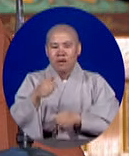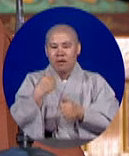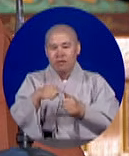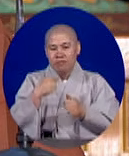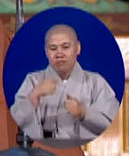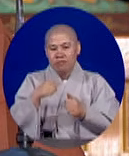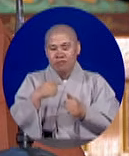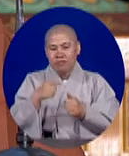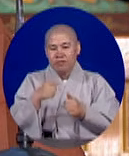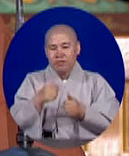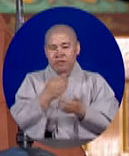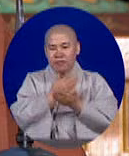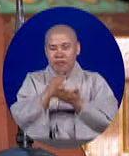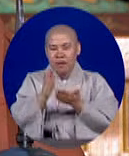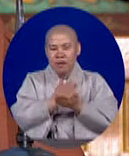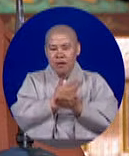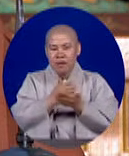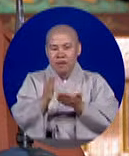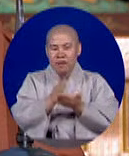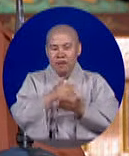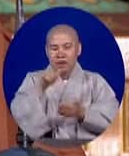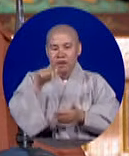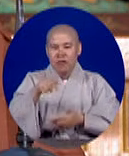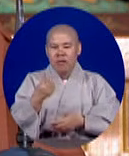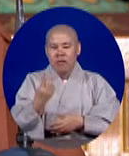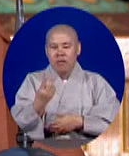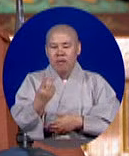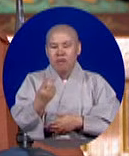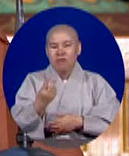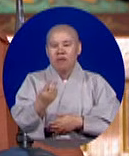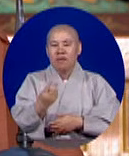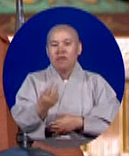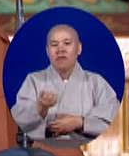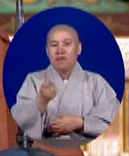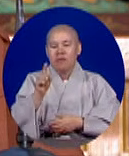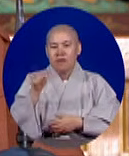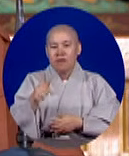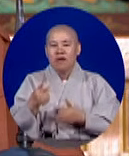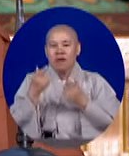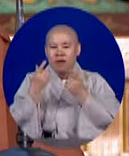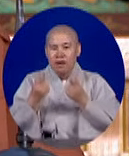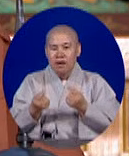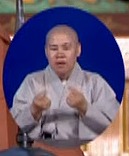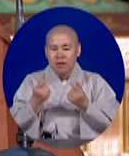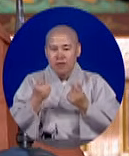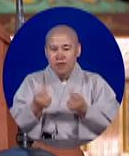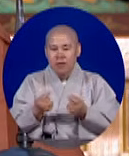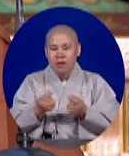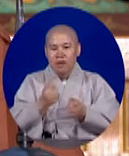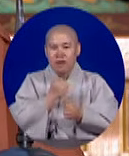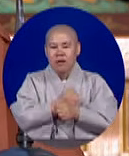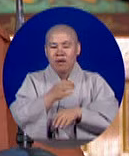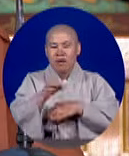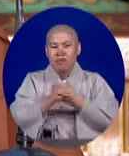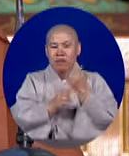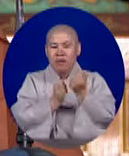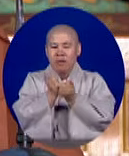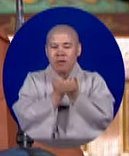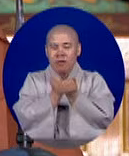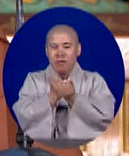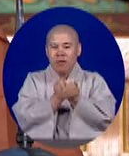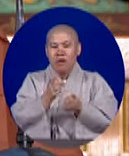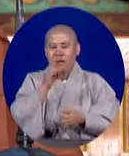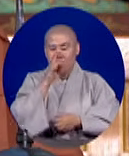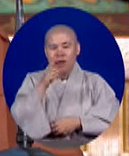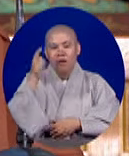이런 거를 이제 구분하는 게 교학입니다. 그냥 뭐 덮어놓고 같다. 그러면 설명이 안 돼요. 같으면 왜